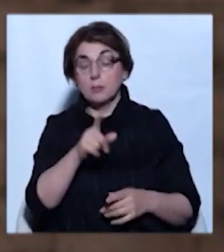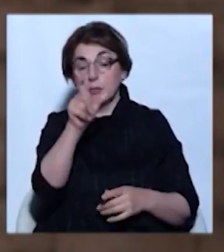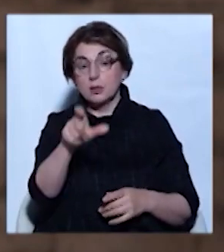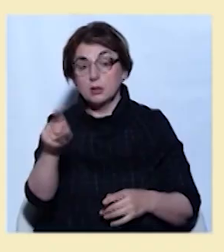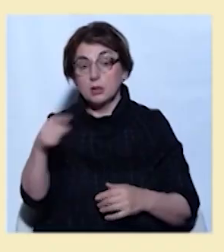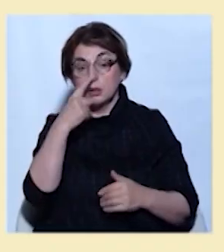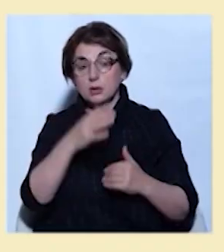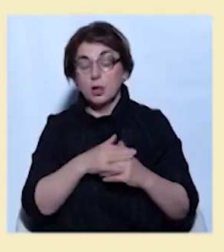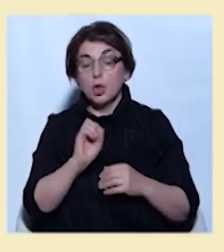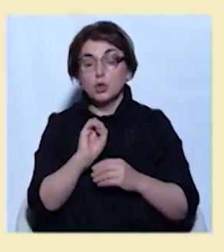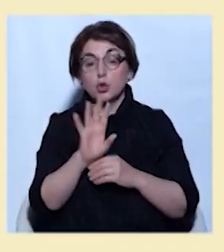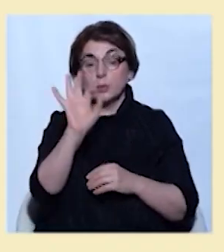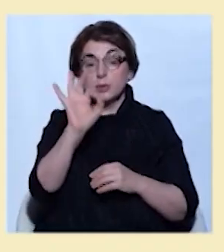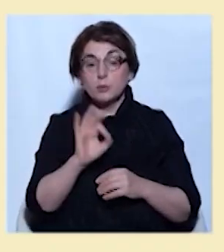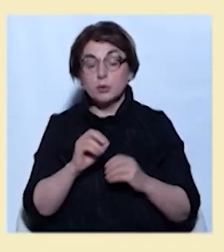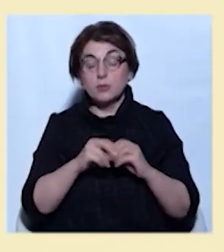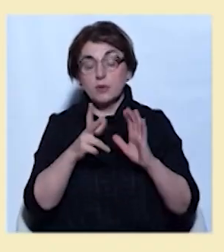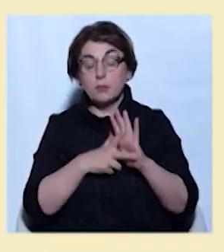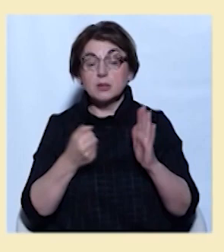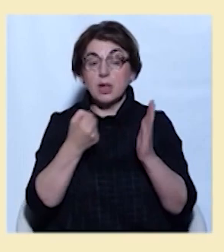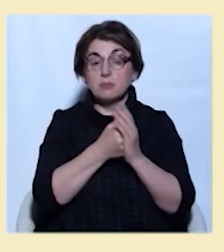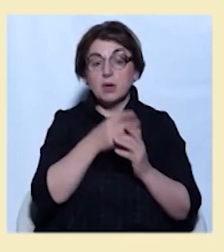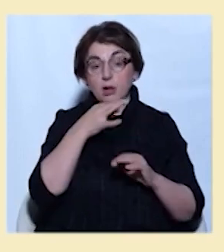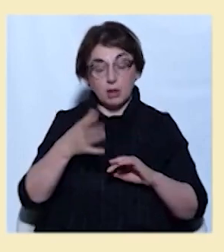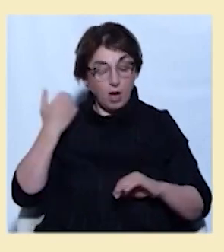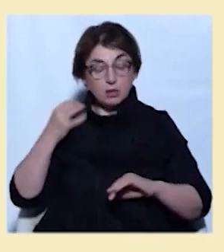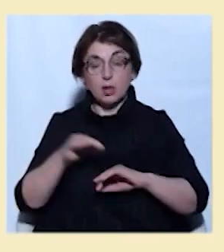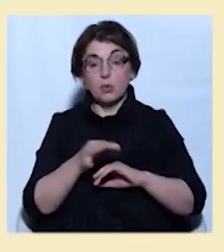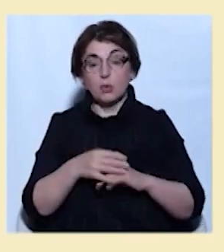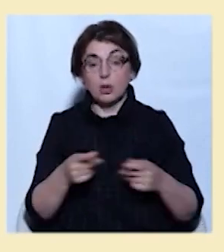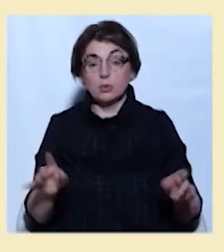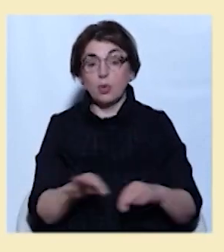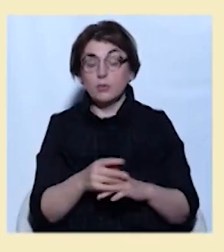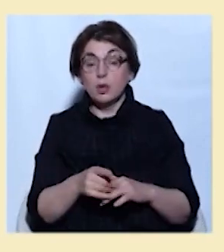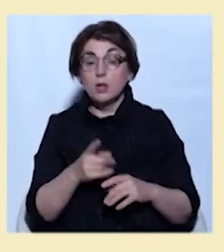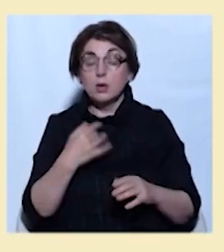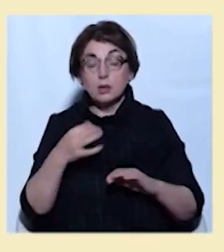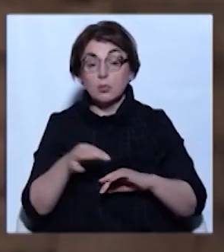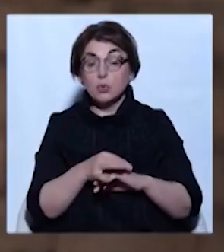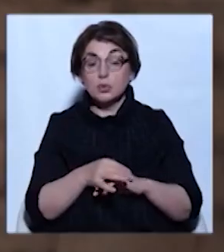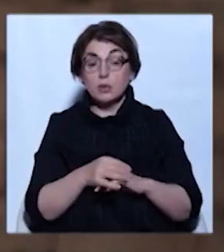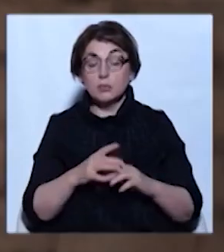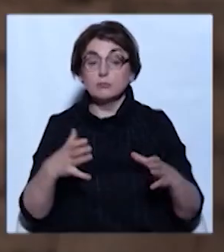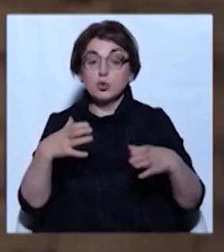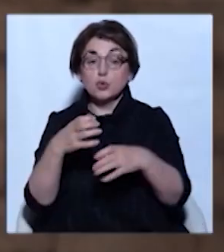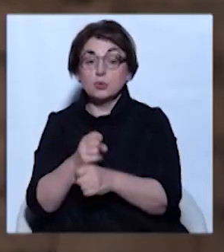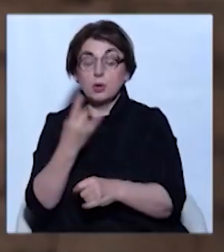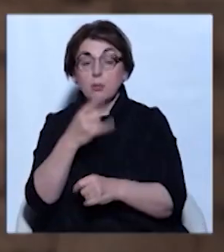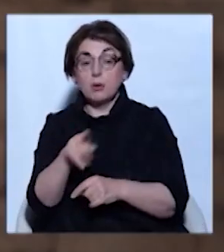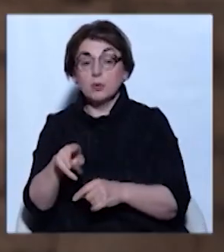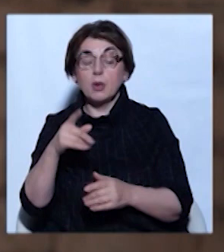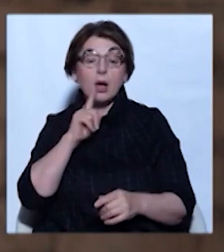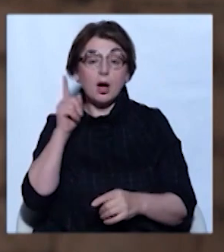ամուսնացել եմ ինչև 18 տարեկան հասակը։ Վաղամուսնությունը սահմանապակում է երտասարների իրավունքը, սա վերաբերում է ինչպես